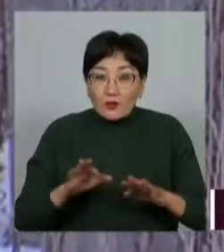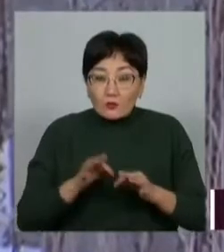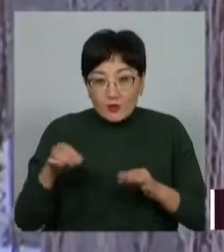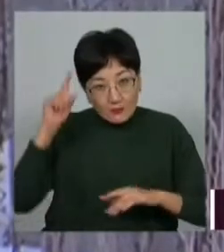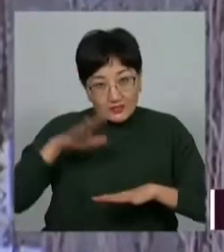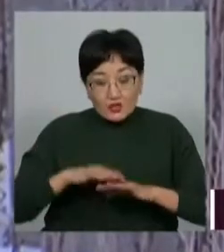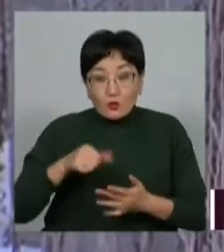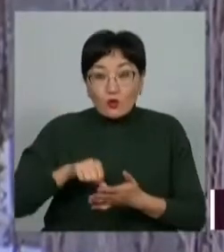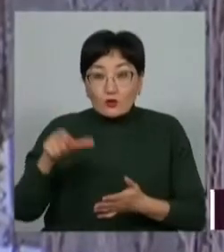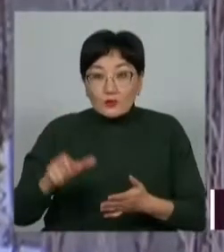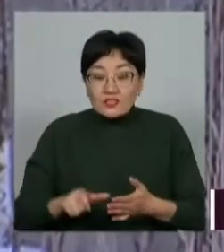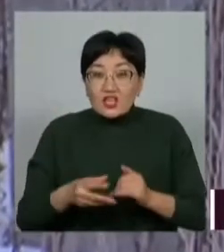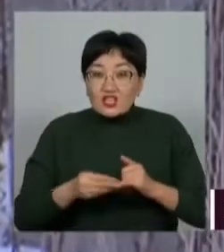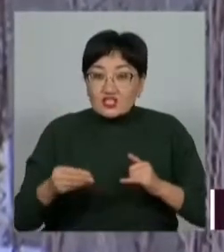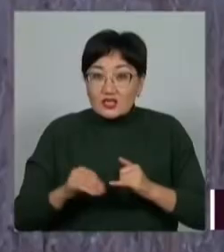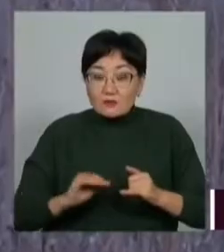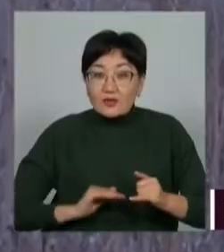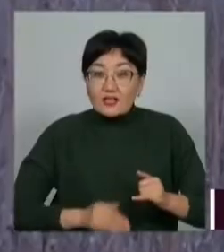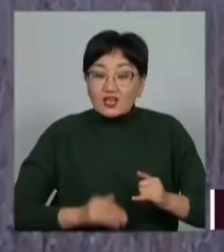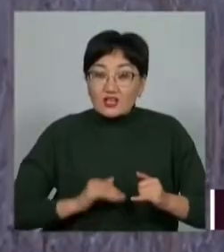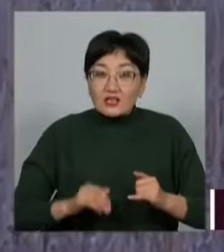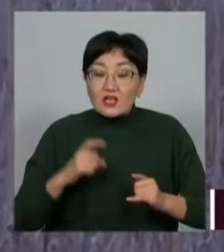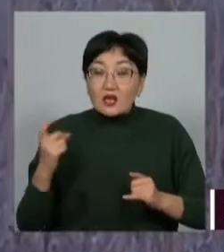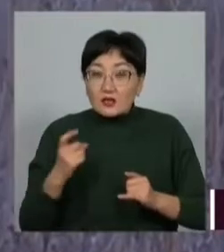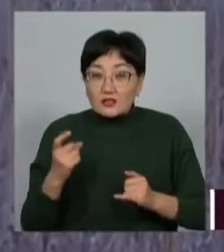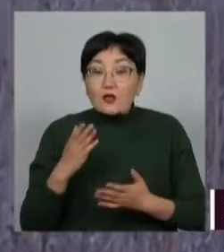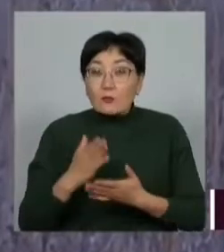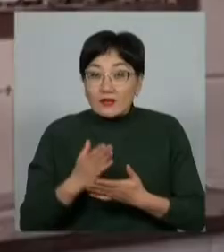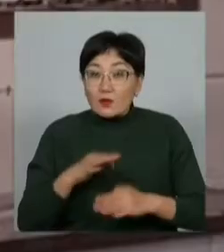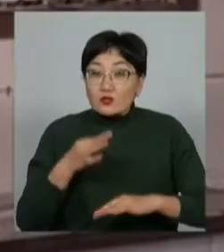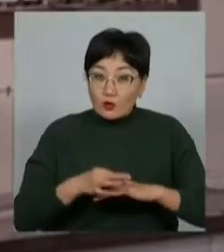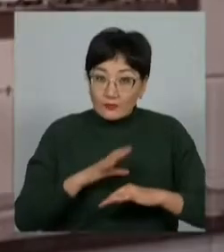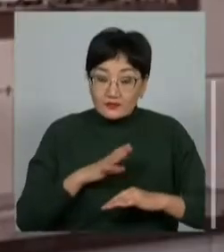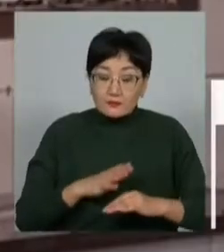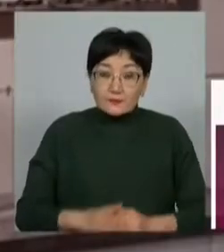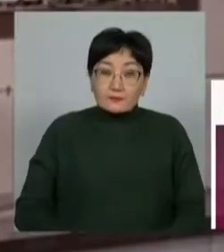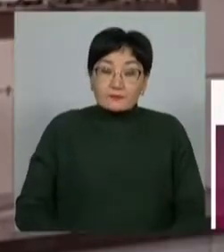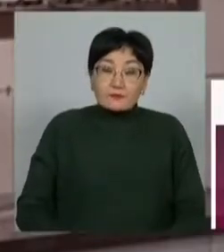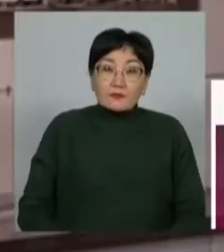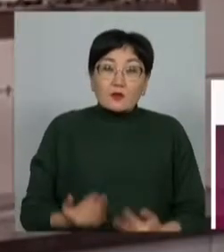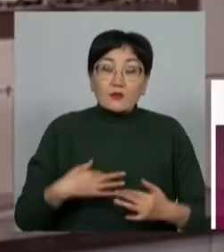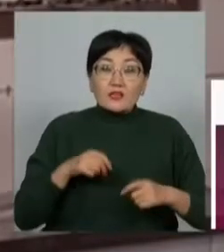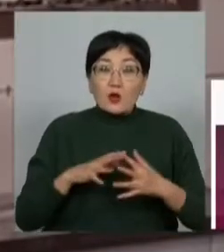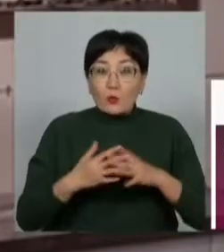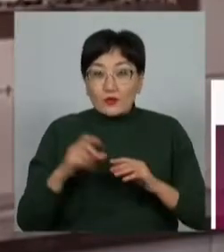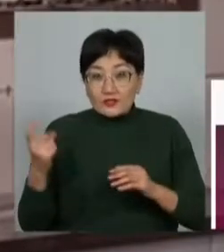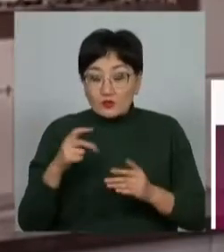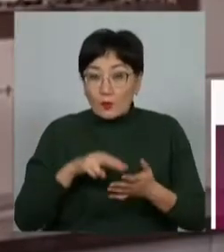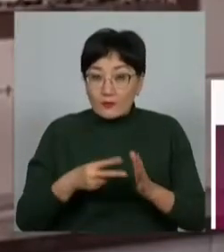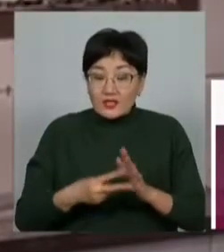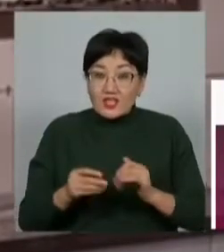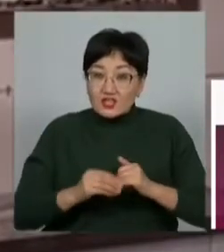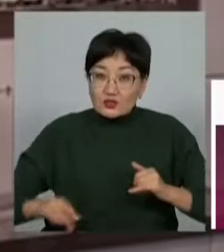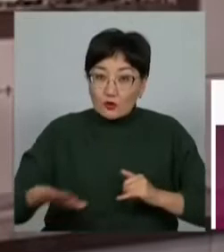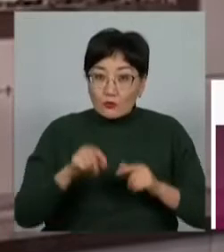облыстық әкімдіктің өкілдері жер жеке иелікте болды деп жауап берді. Нысаналы мақсатын өзгерткен кезде бұл ауыл шаруашылық мақсатындағы жер болып қалып, ол